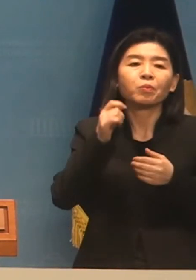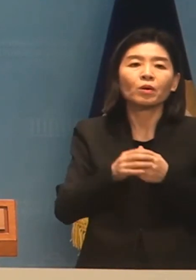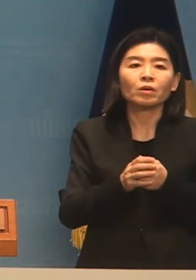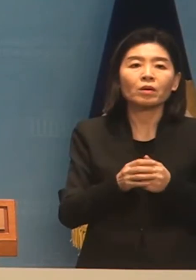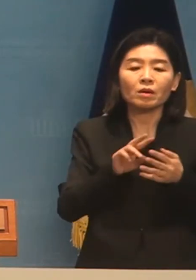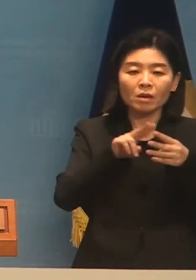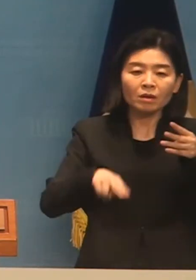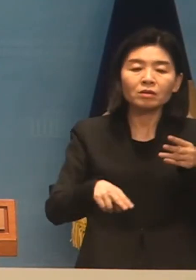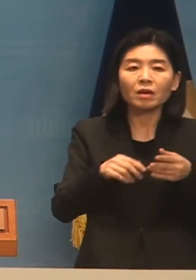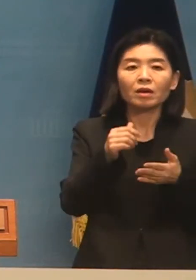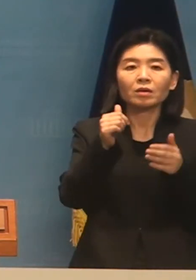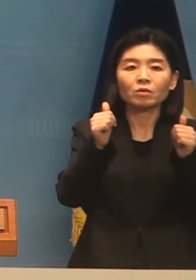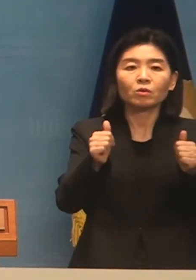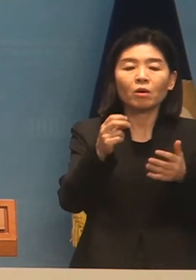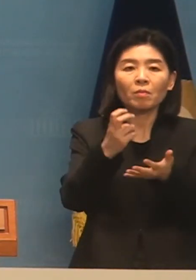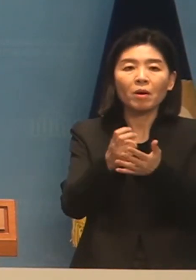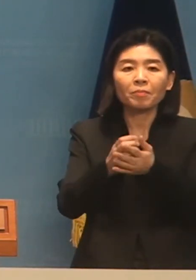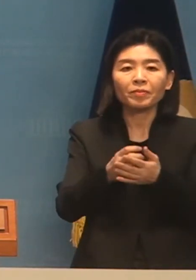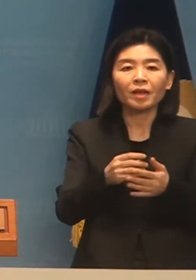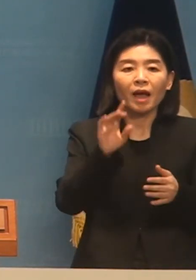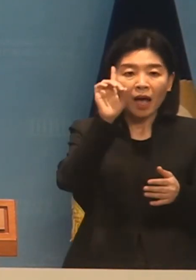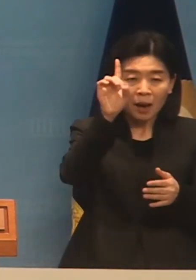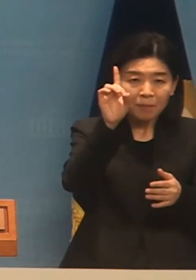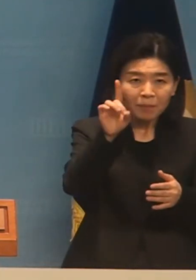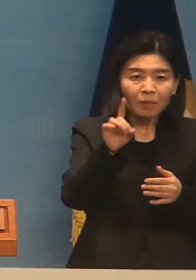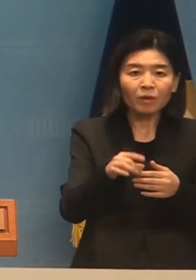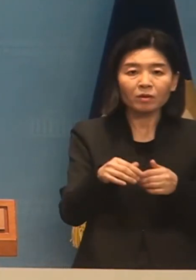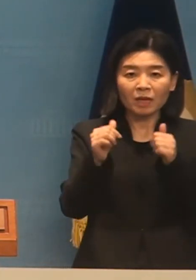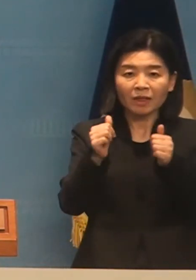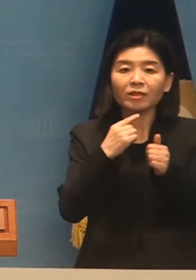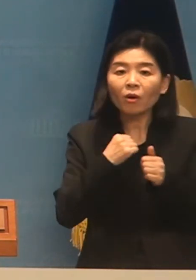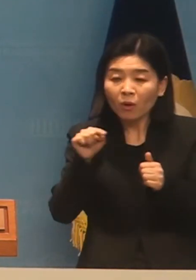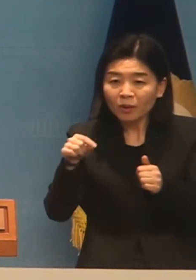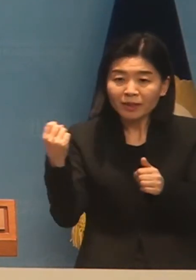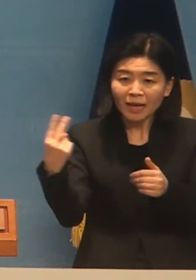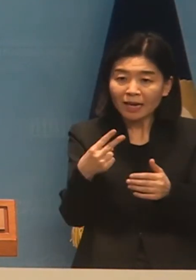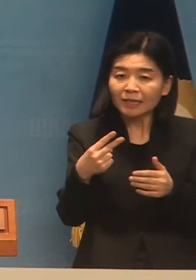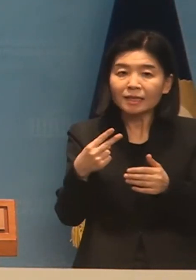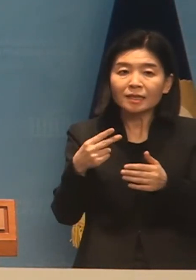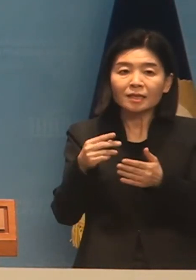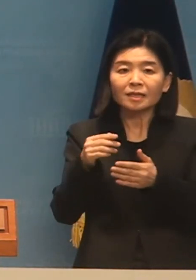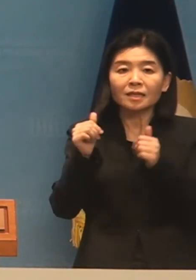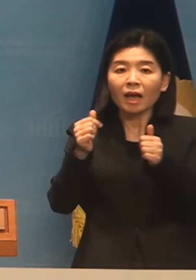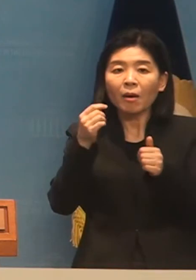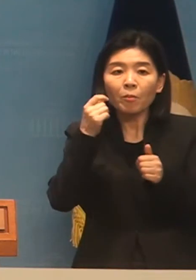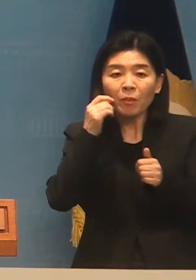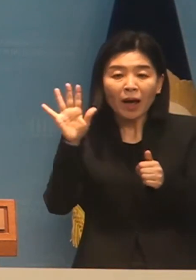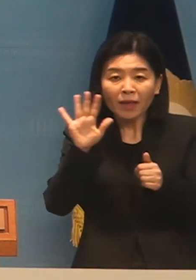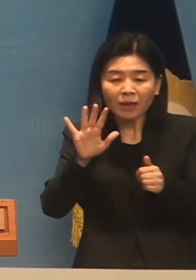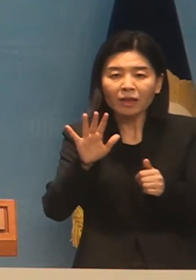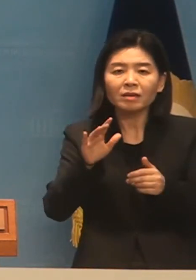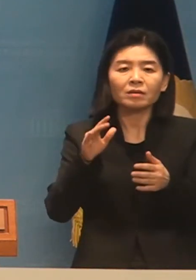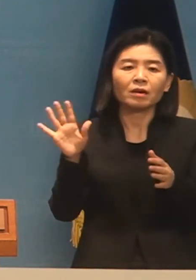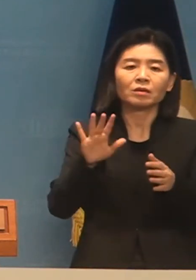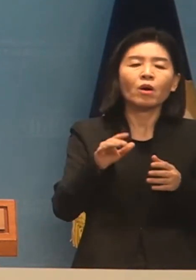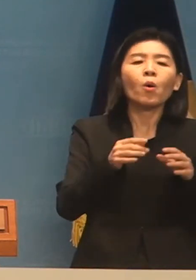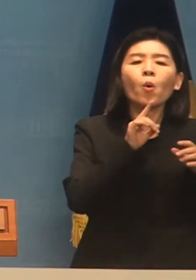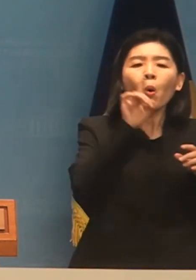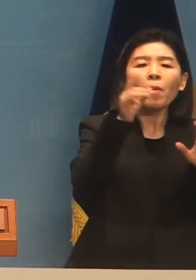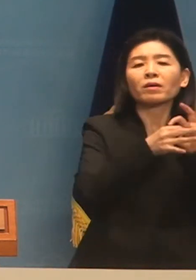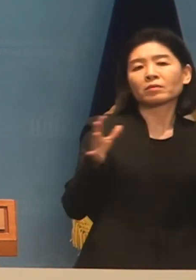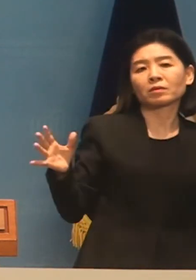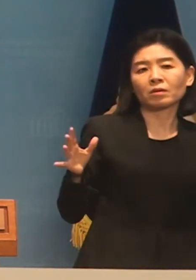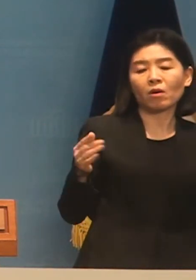형사소송법상 일사부재리의 원칙은 재판에는 적용되지만 고발에는 적용되지 않으며 어제 대법원 전원합의체